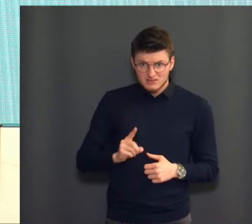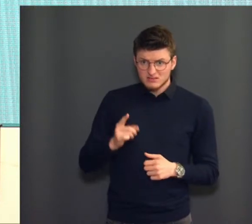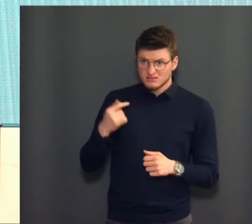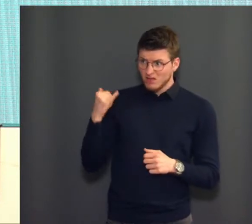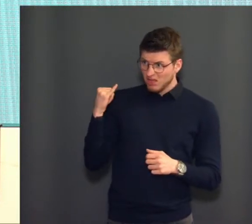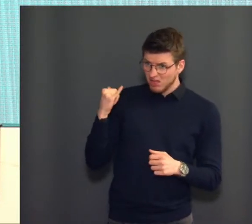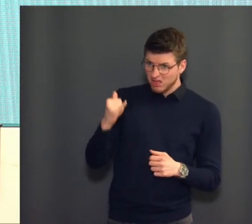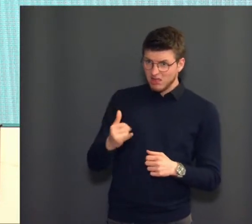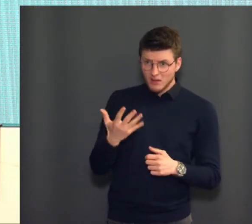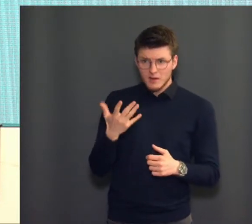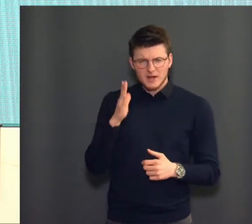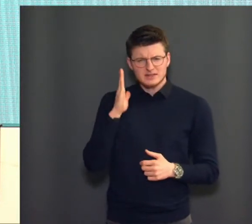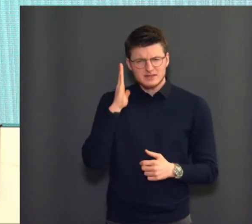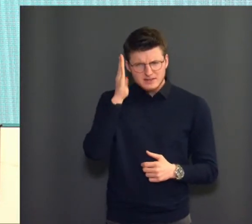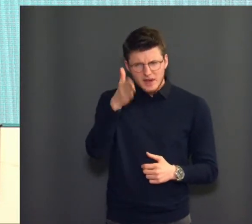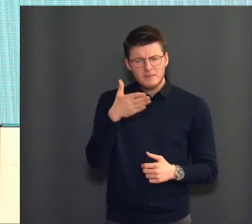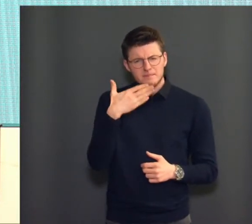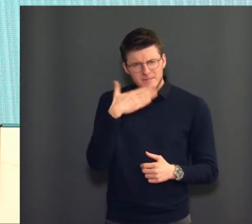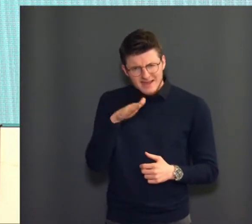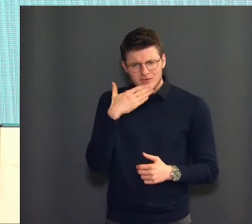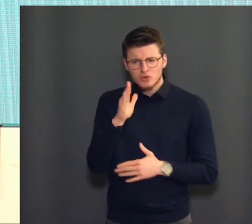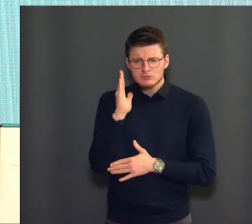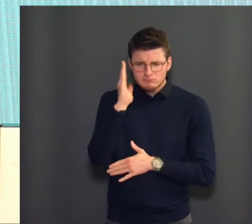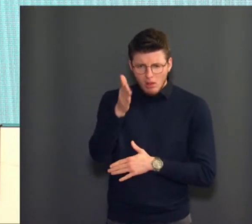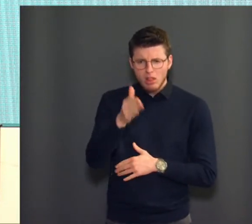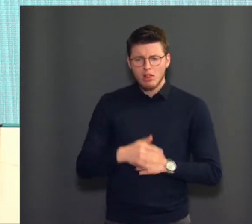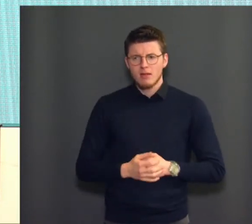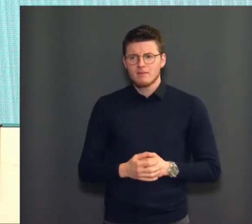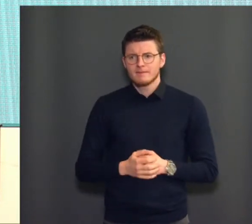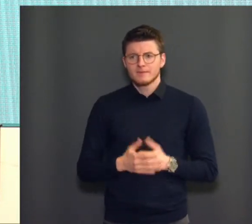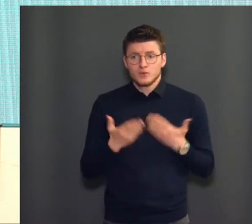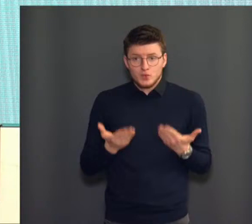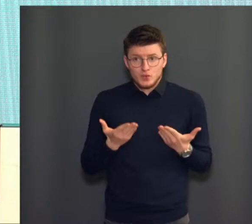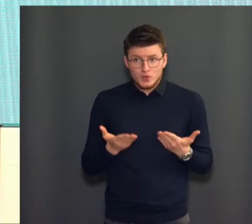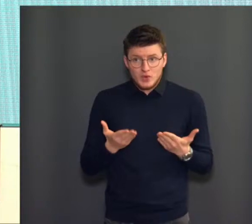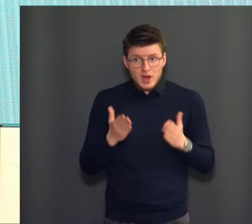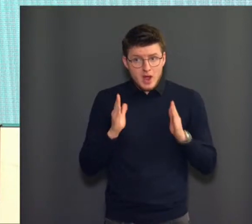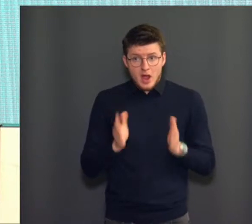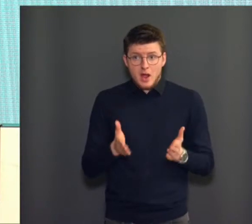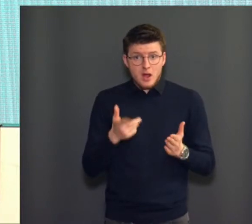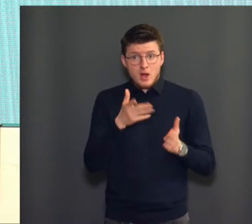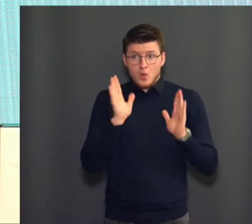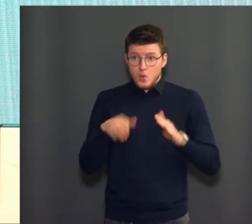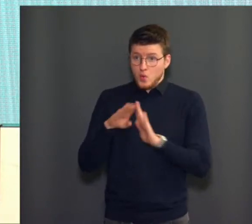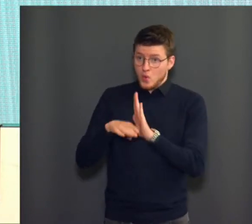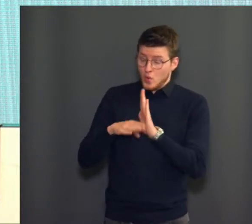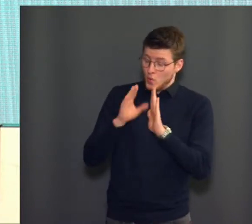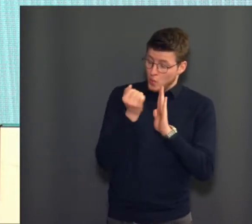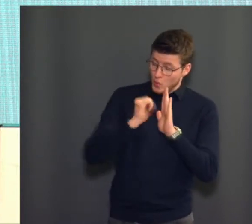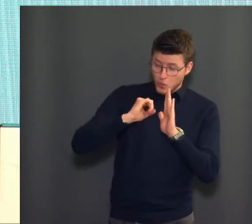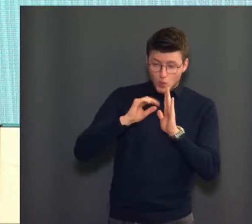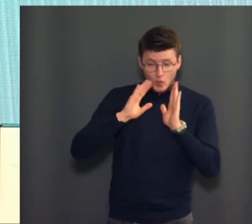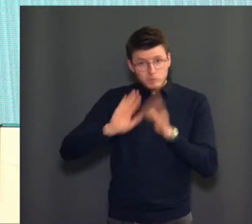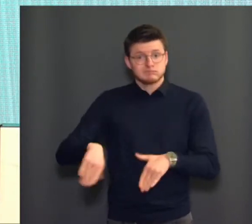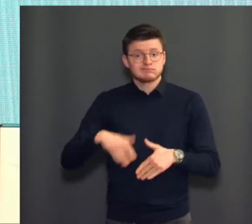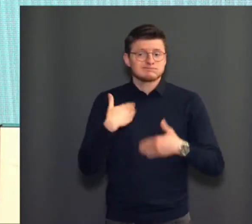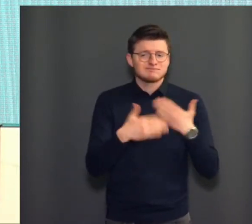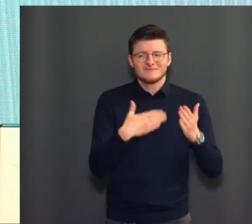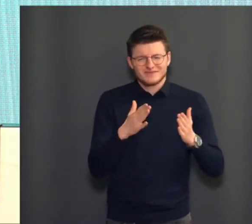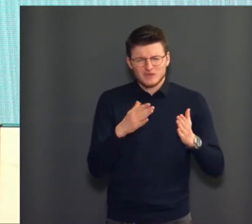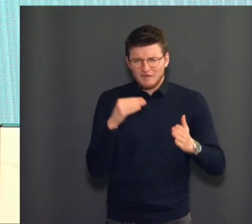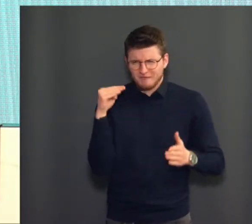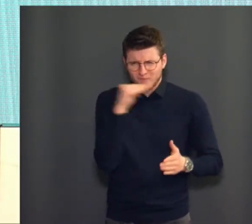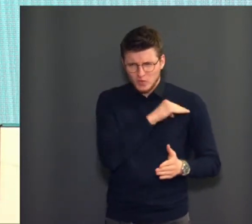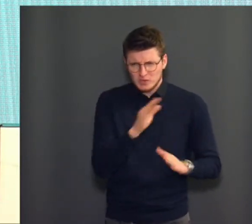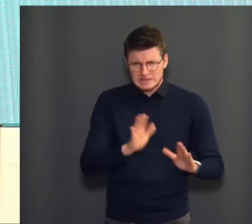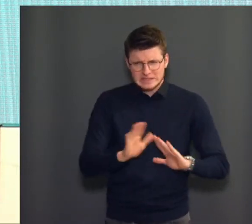zicht. Het is nu immers nog te vroeg om los te laten. Ook als je gevaccineerd bent, is het trouwens